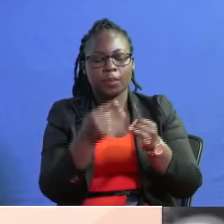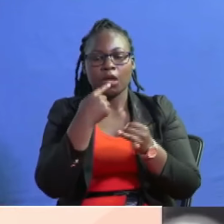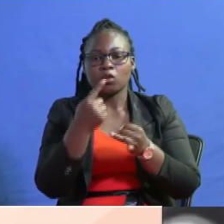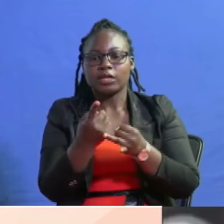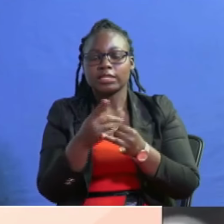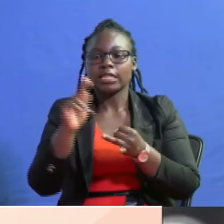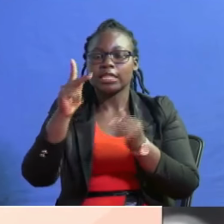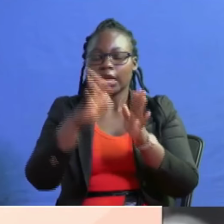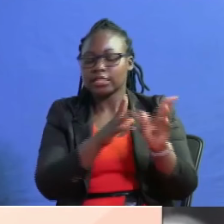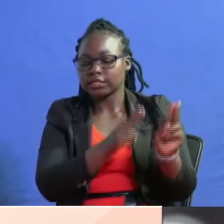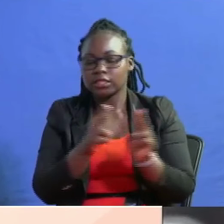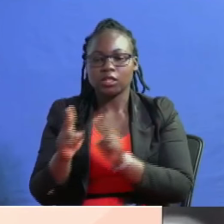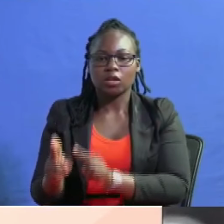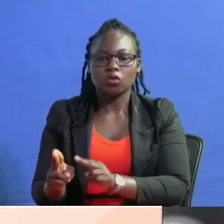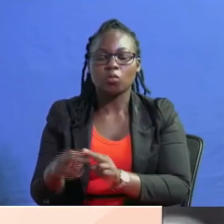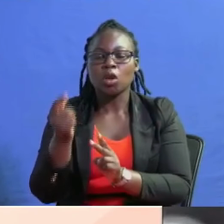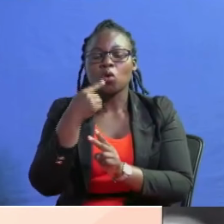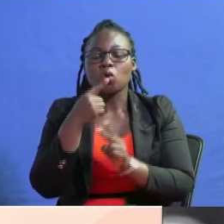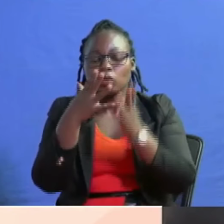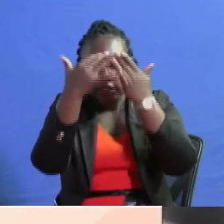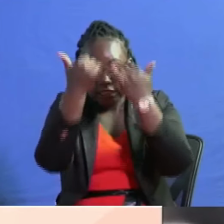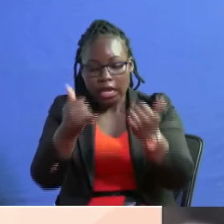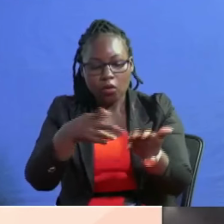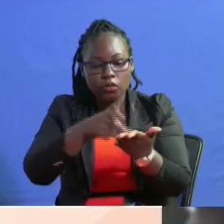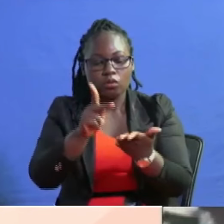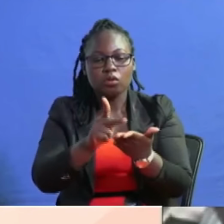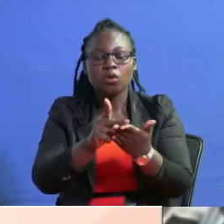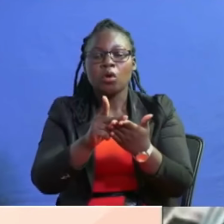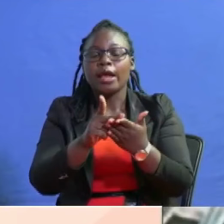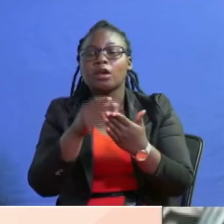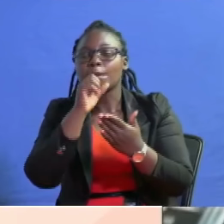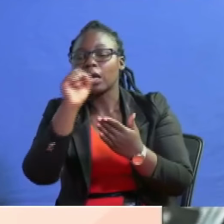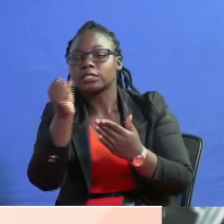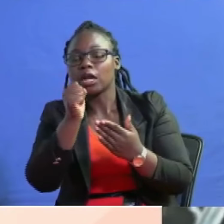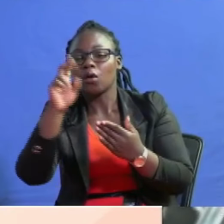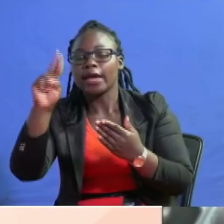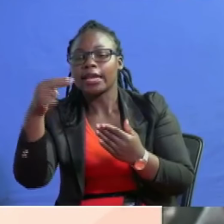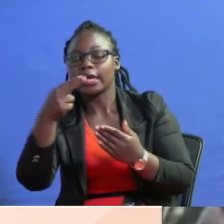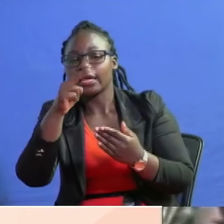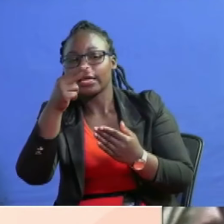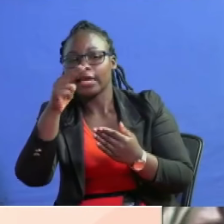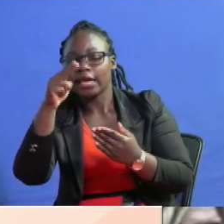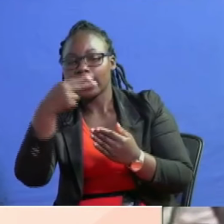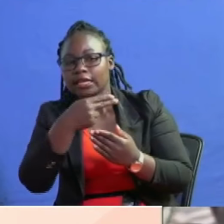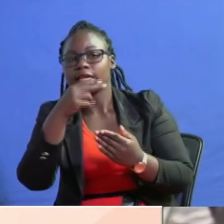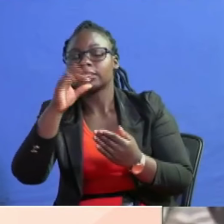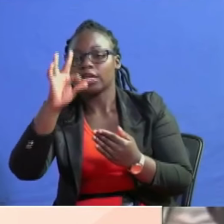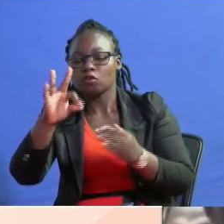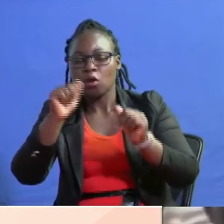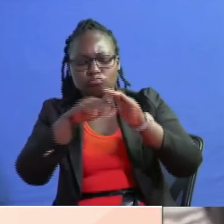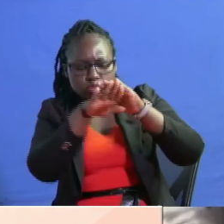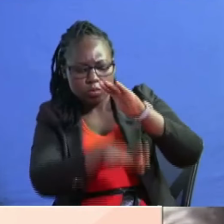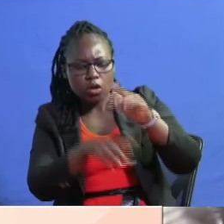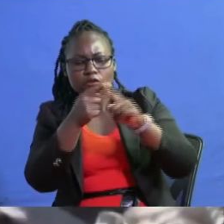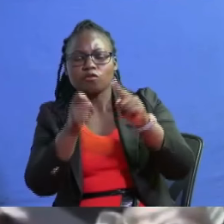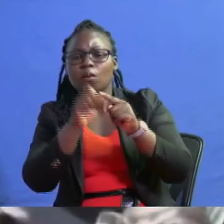tumesema mwananchi wa kawaida ambaye saa hizi analipa shilingi 500 NHIF tutampunguzia kutoka